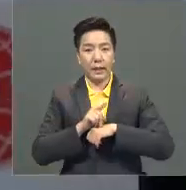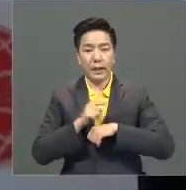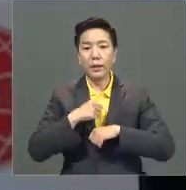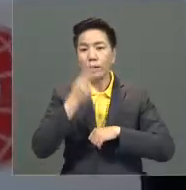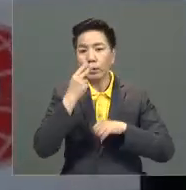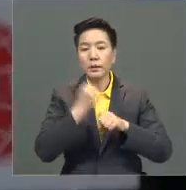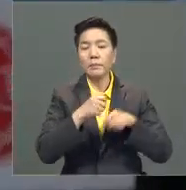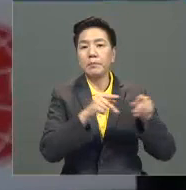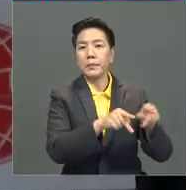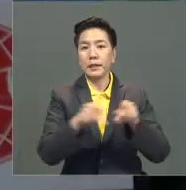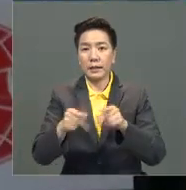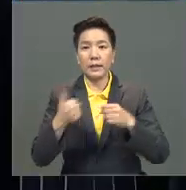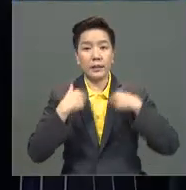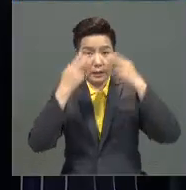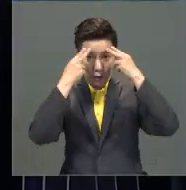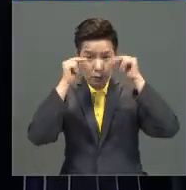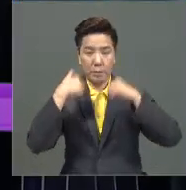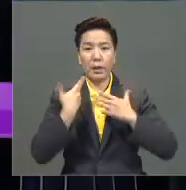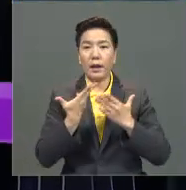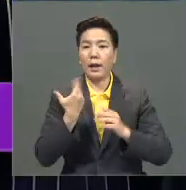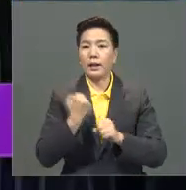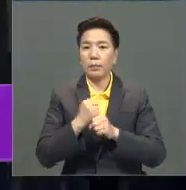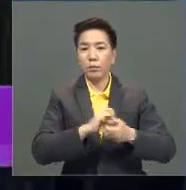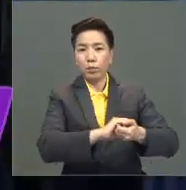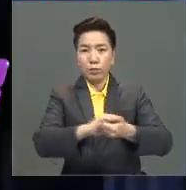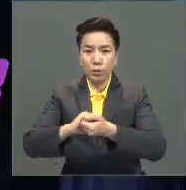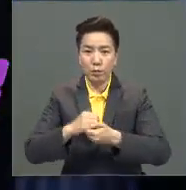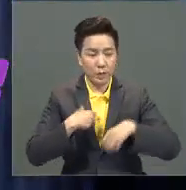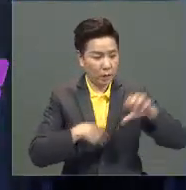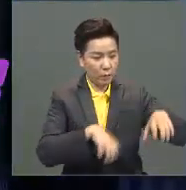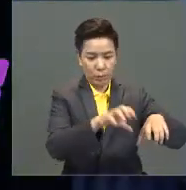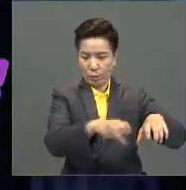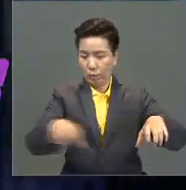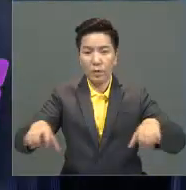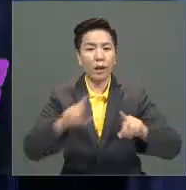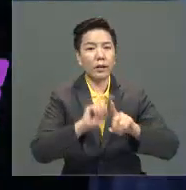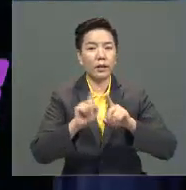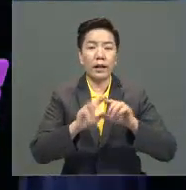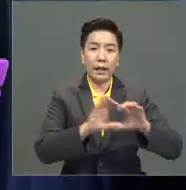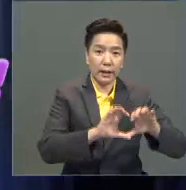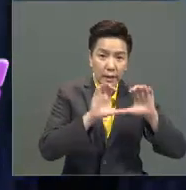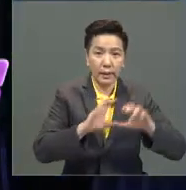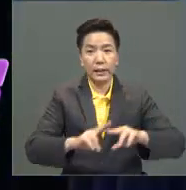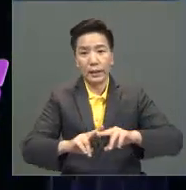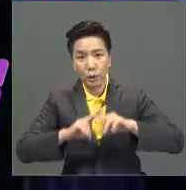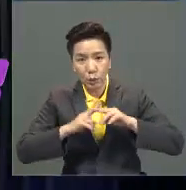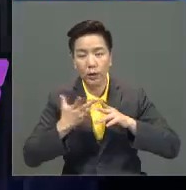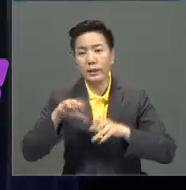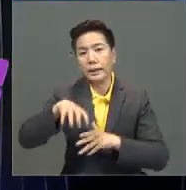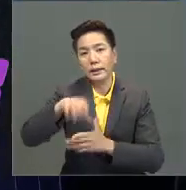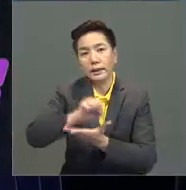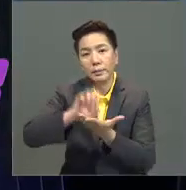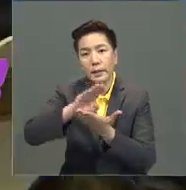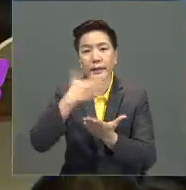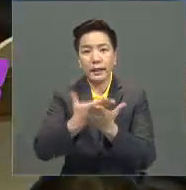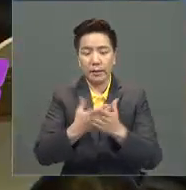ในพิธีนะคะนอกจากท่านนายกรัฐมนตรีแล้วก็ยังได้รับความร่วมมือจากหลายหน่วยงานค่ะไม่ว่าจะเป็นภาครัฐภาคเอกชนสถาบัน